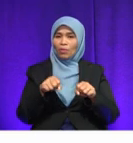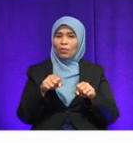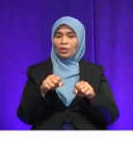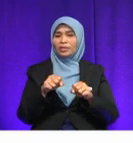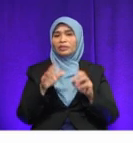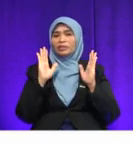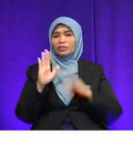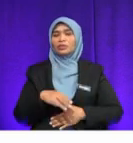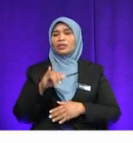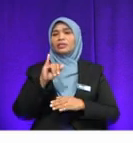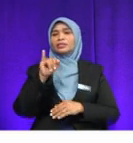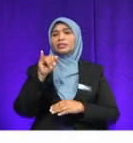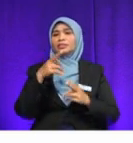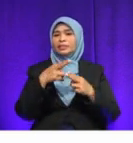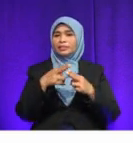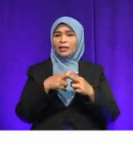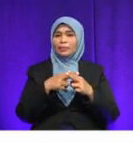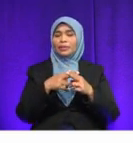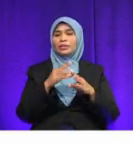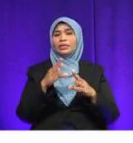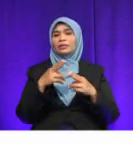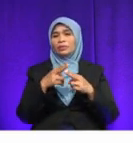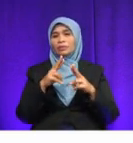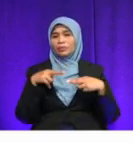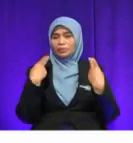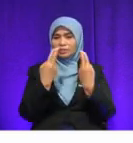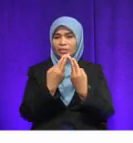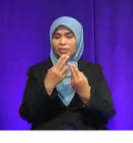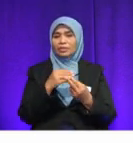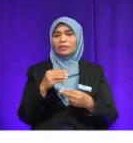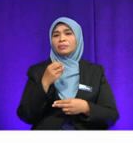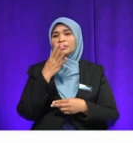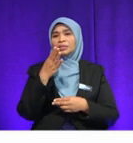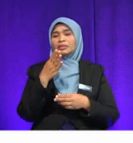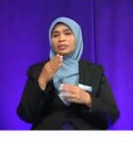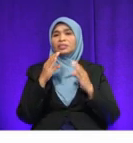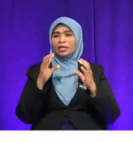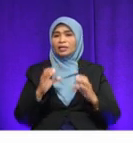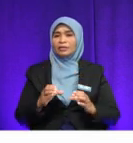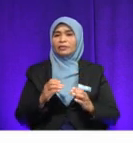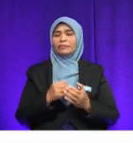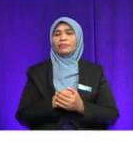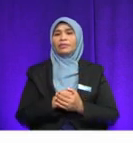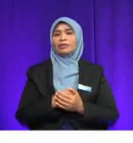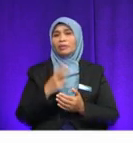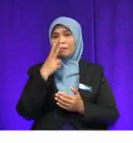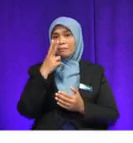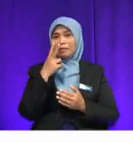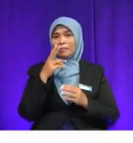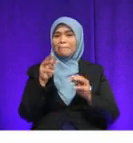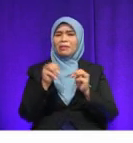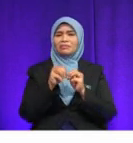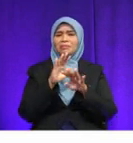qasar dan lapar menjelaskan cara menunaikan salat Jamak dan qasar nampak macam banyak